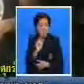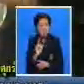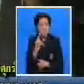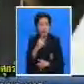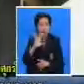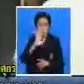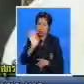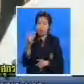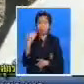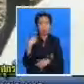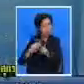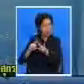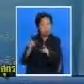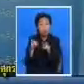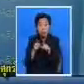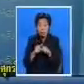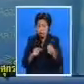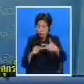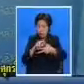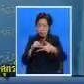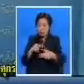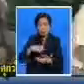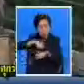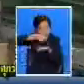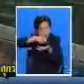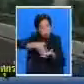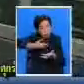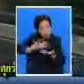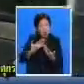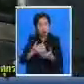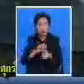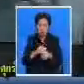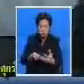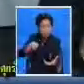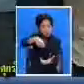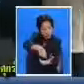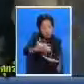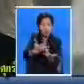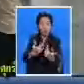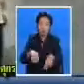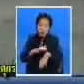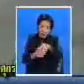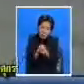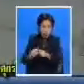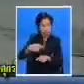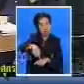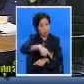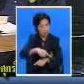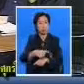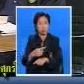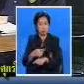ไอ้เรื่องกินร้อนช้อนกลางล้างมือแล้วก็ที่สำคัญนะครับก็คือว่าเวลาตัวเองเจ็บไข้ได้ป่วยต้องมีความรับผิดชอบต่อสังคม